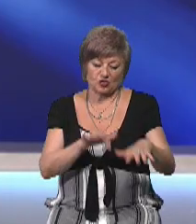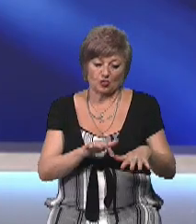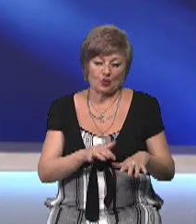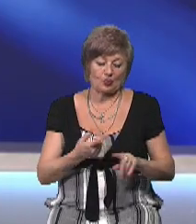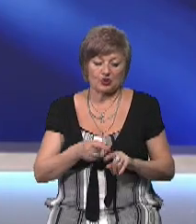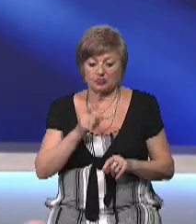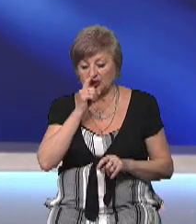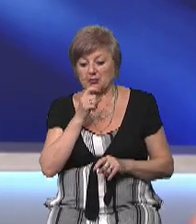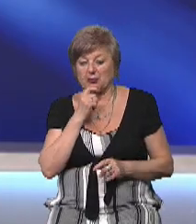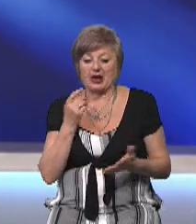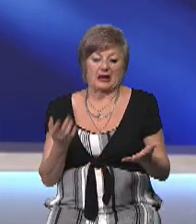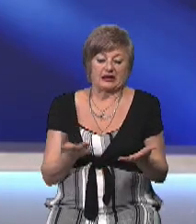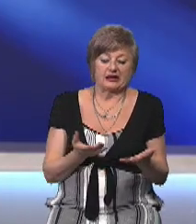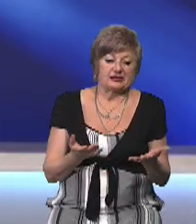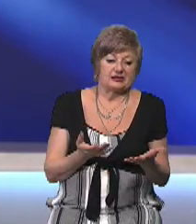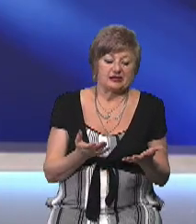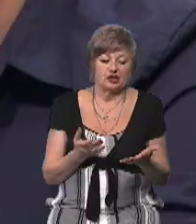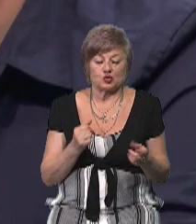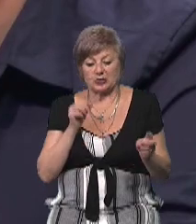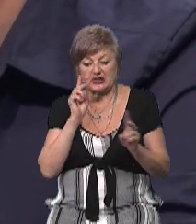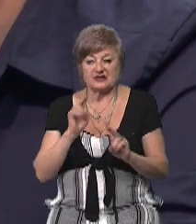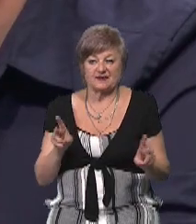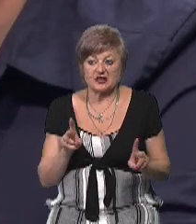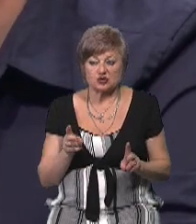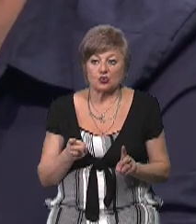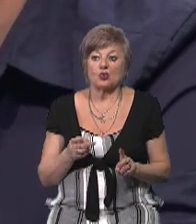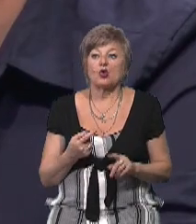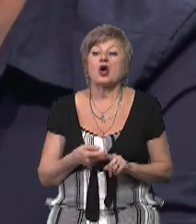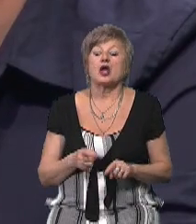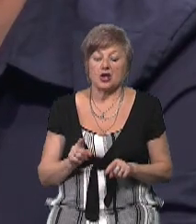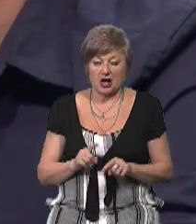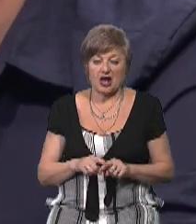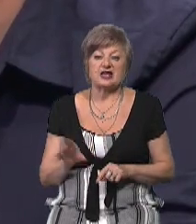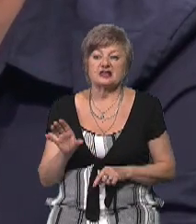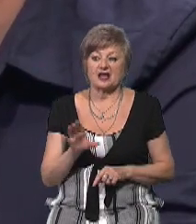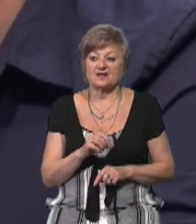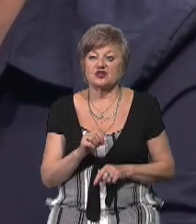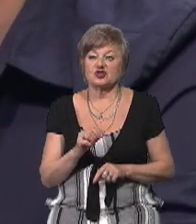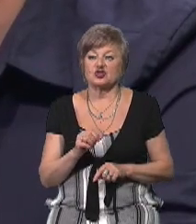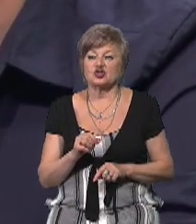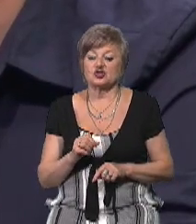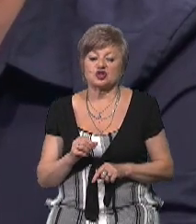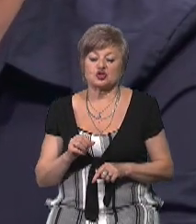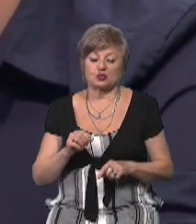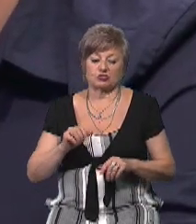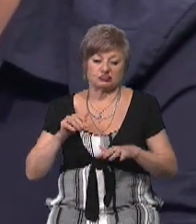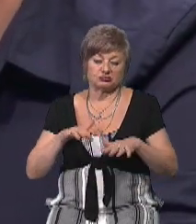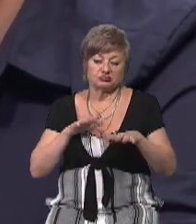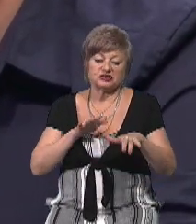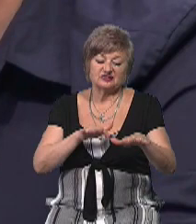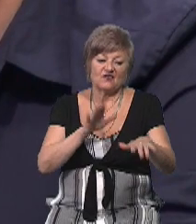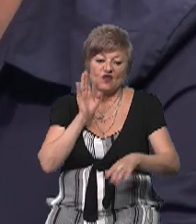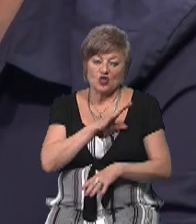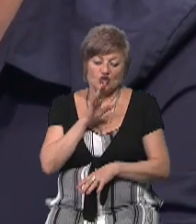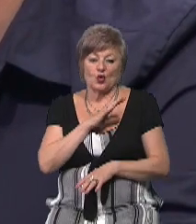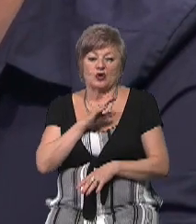якісь певні, шматки чогось там невідомого. От, і все це, відповідно, рухається, збиває з ніг. Тим на великій